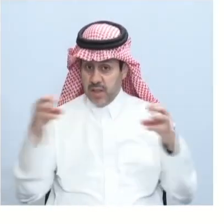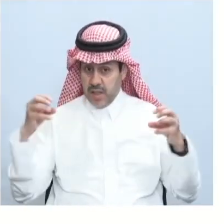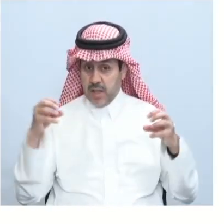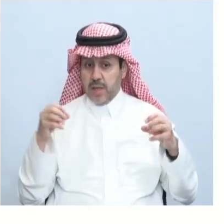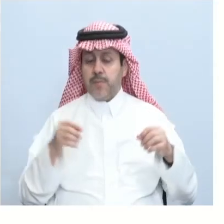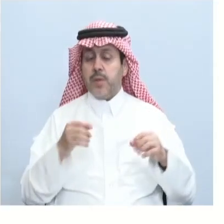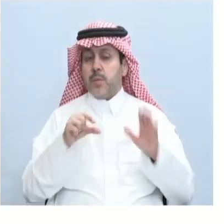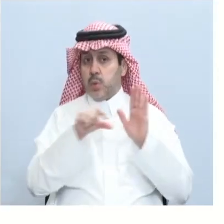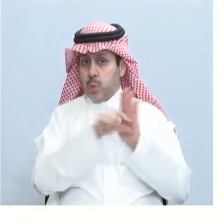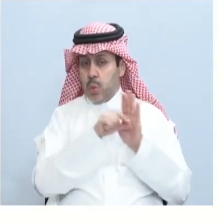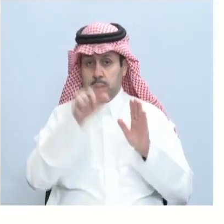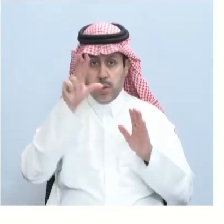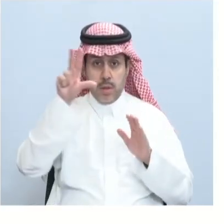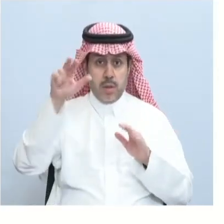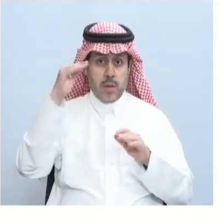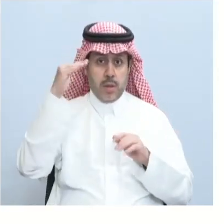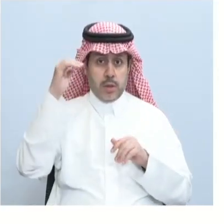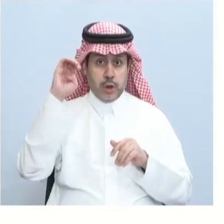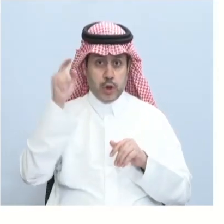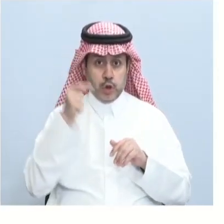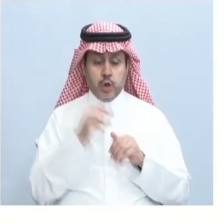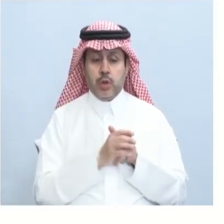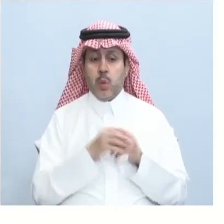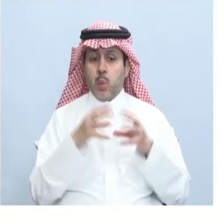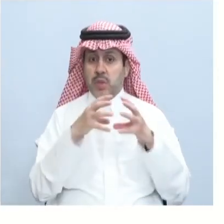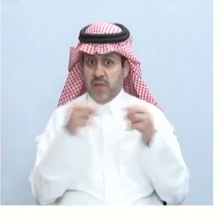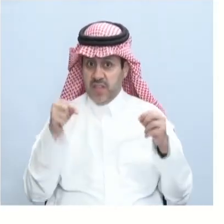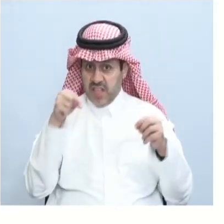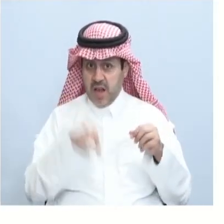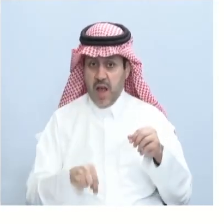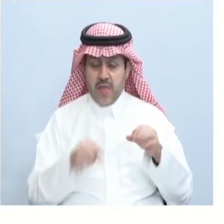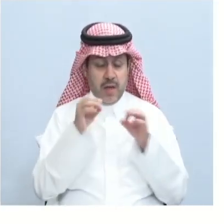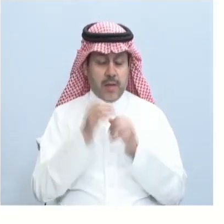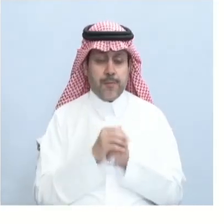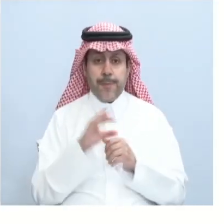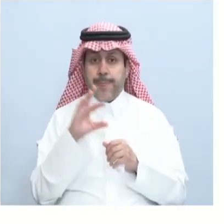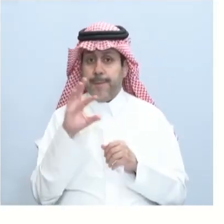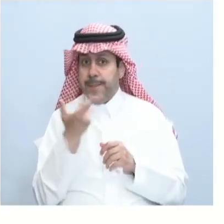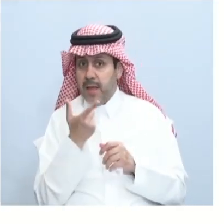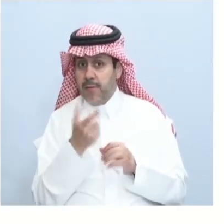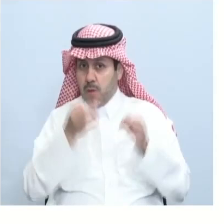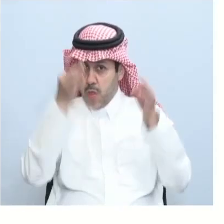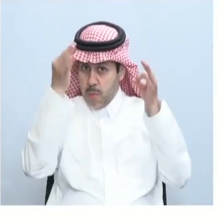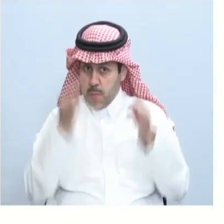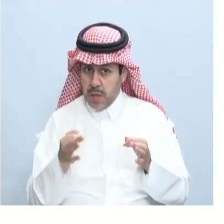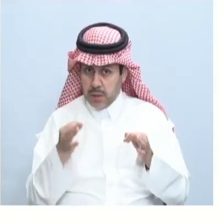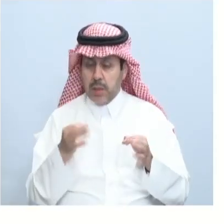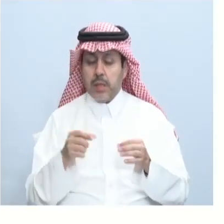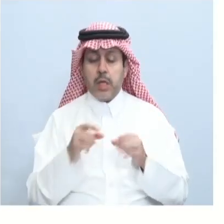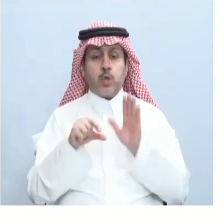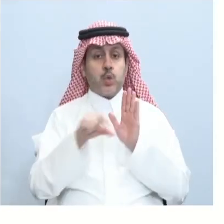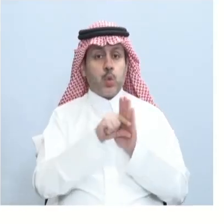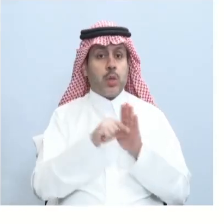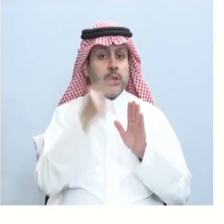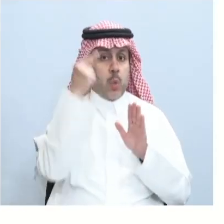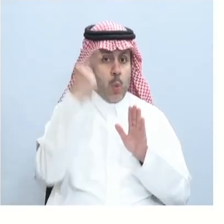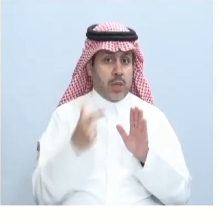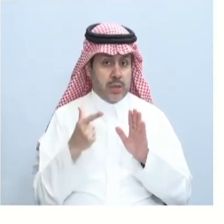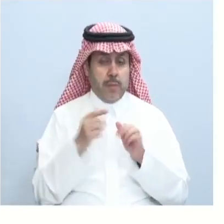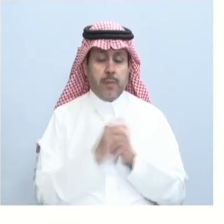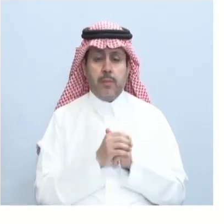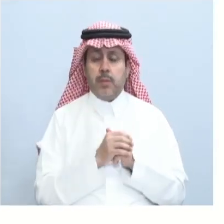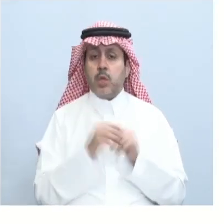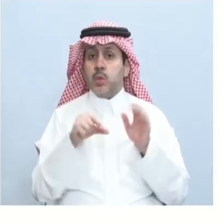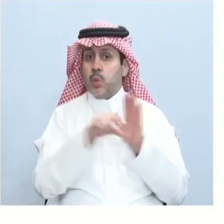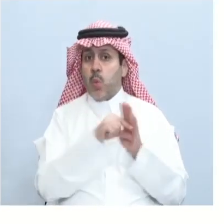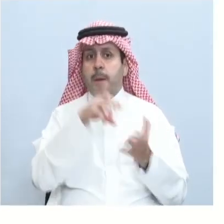بسوره الحجر في الدرس السابق وتفسير هذه الايات كيف يمكنك اثبات ان سوره الفاتحه سوره